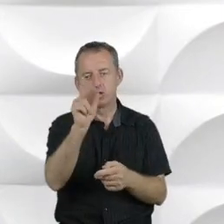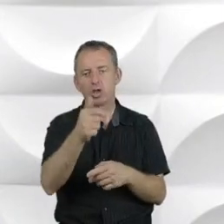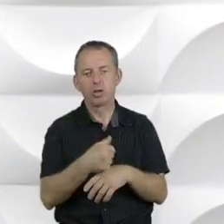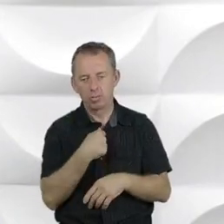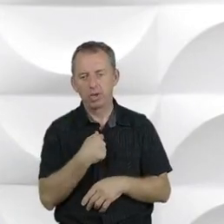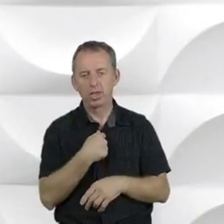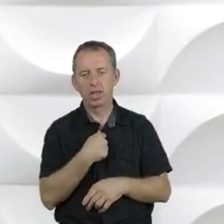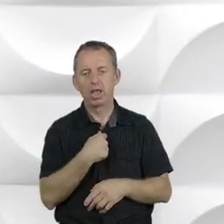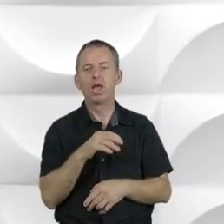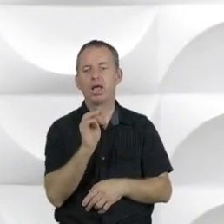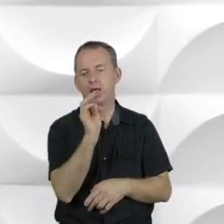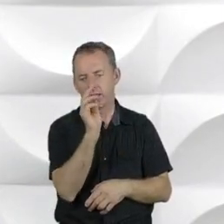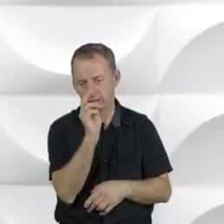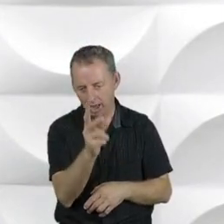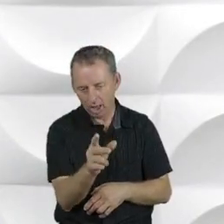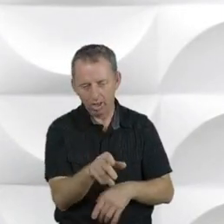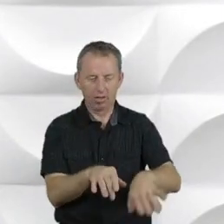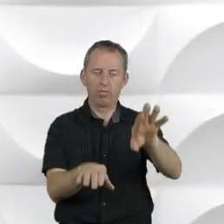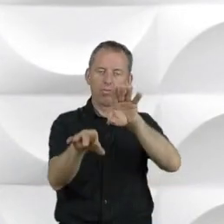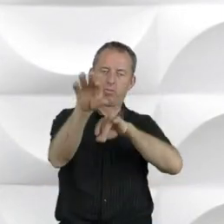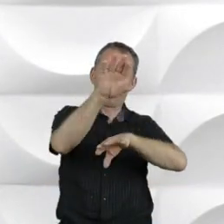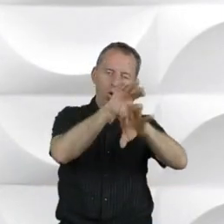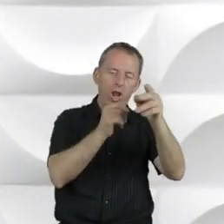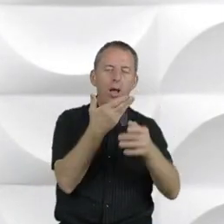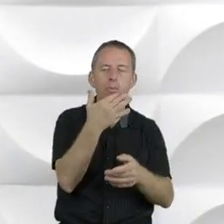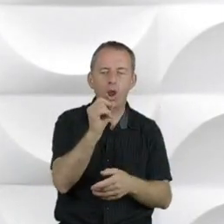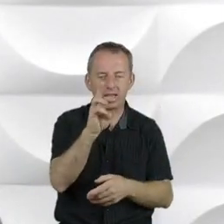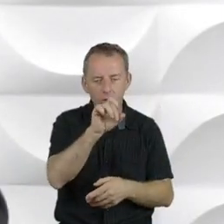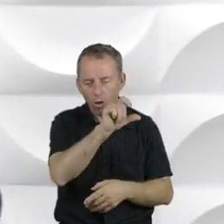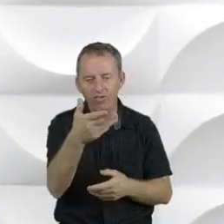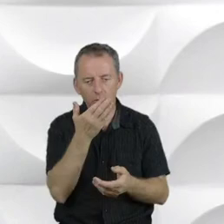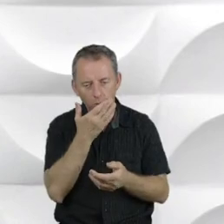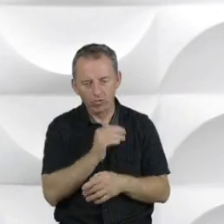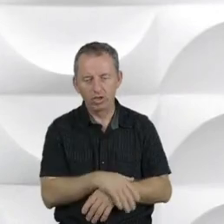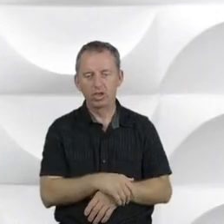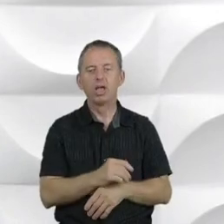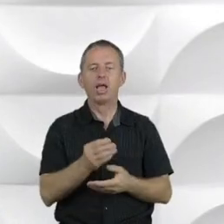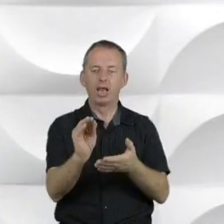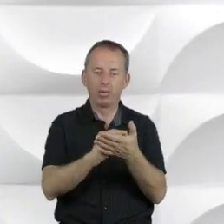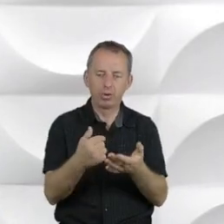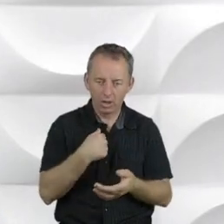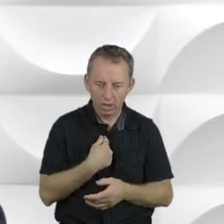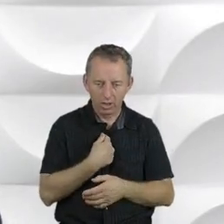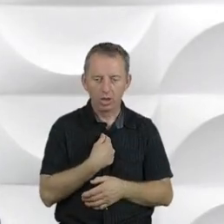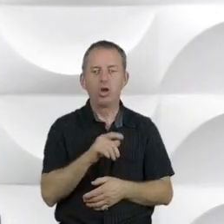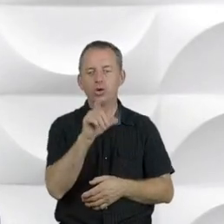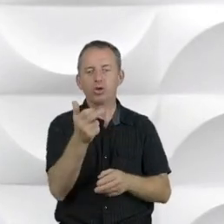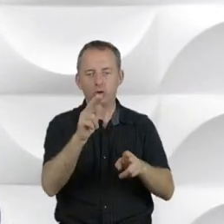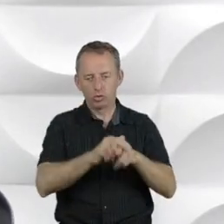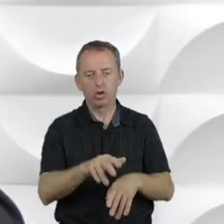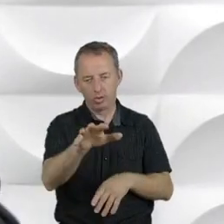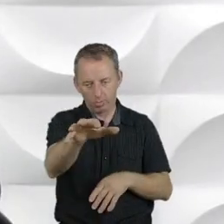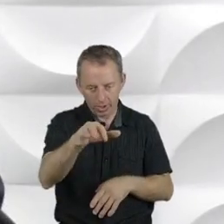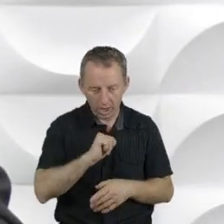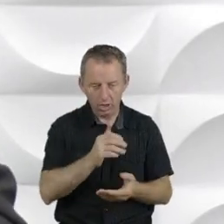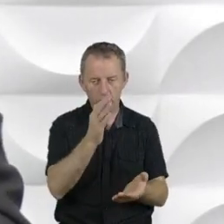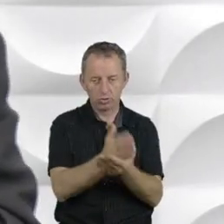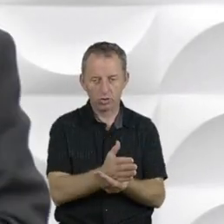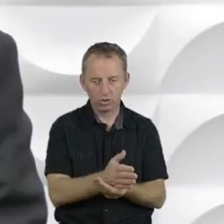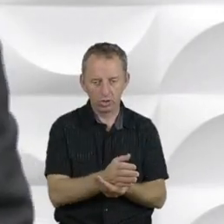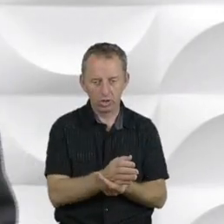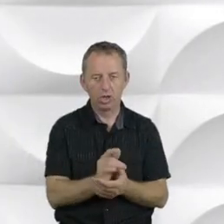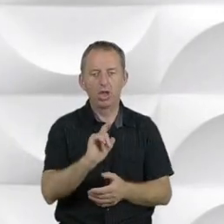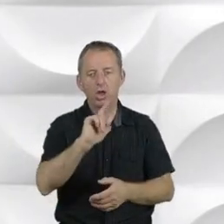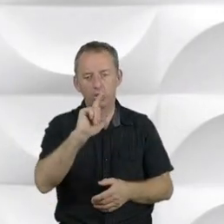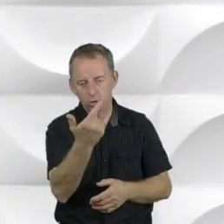mnie tak molestował tym i napisał mi, że ci, którzy brali już